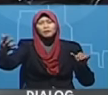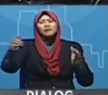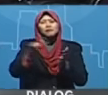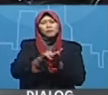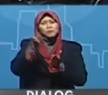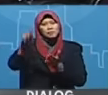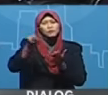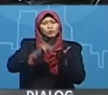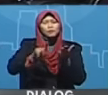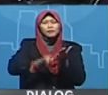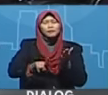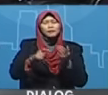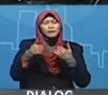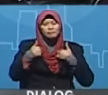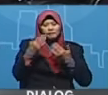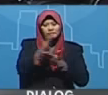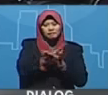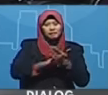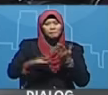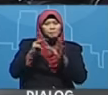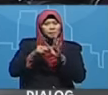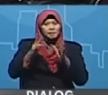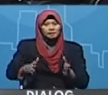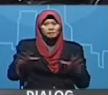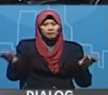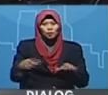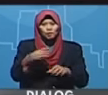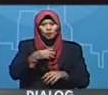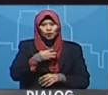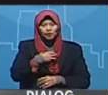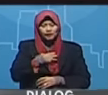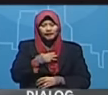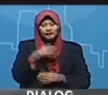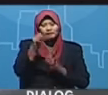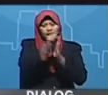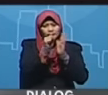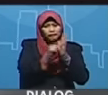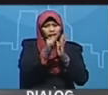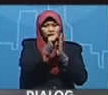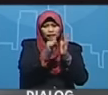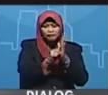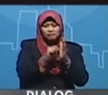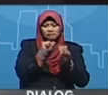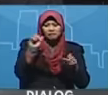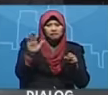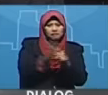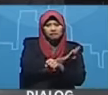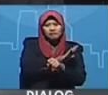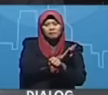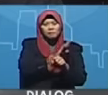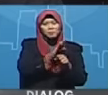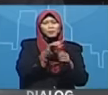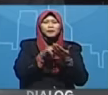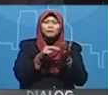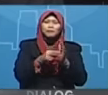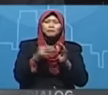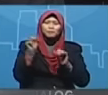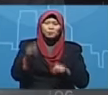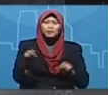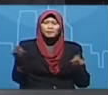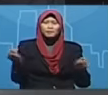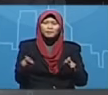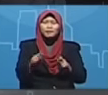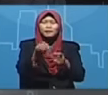ni jemaah yang membuat aduan kepada kita, syarat-syarat sedemikian tidak dipenuhi, maknanya kita boleh ambil tindakan.